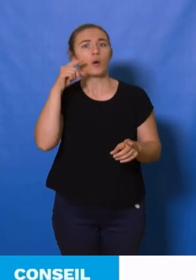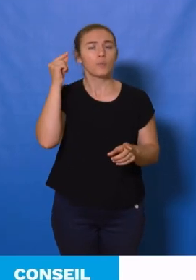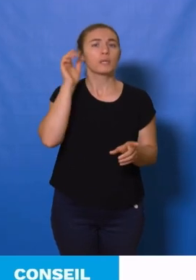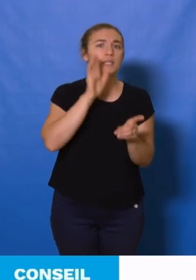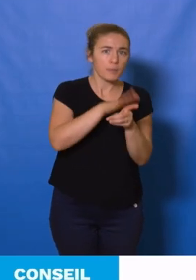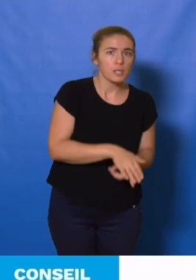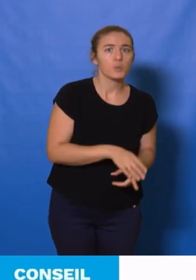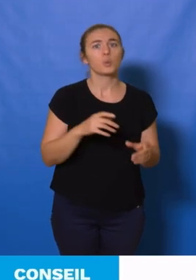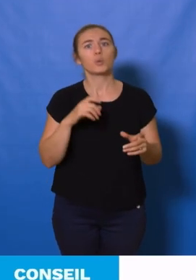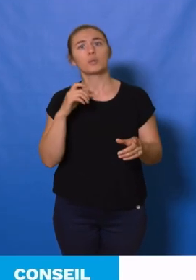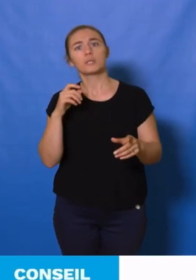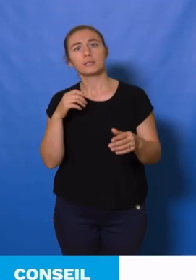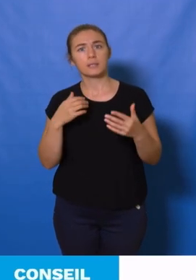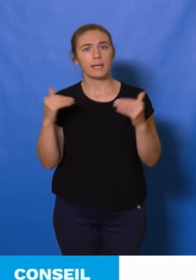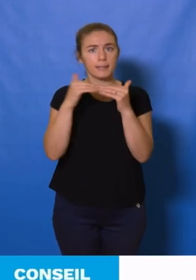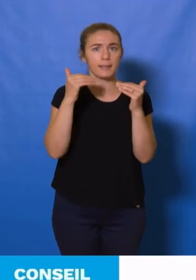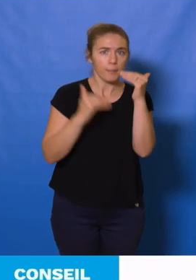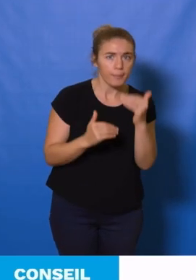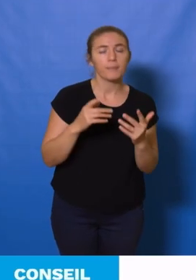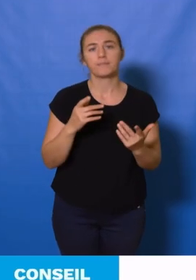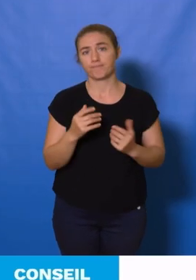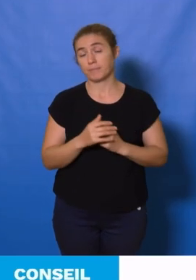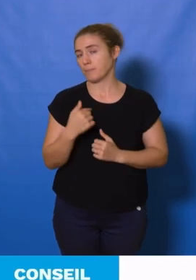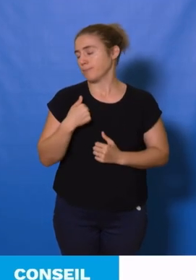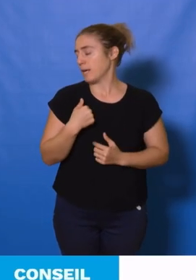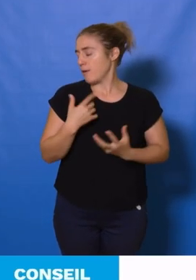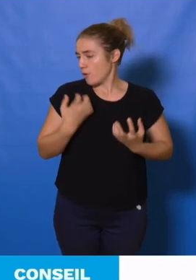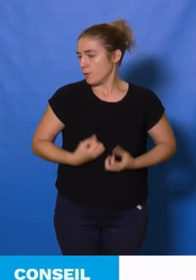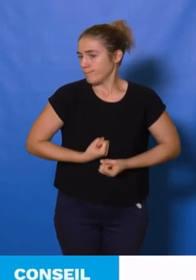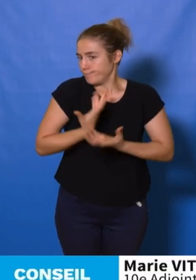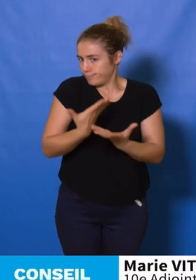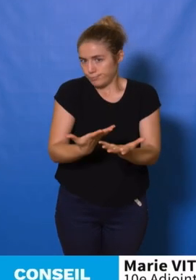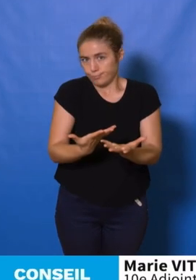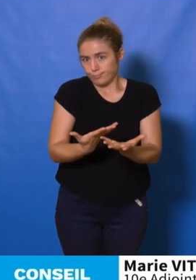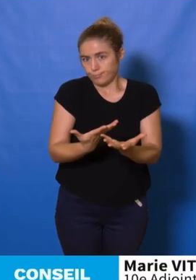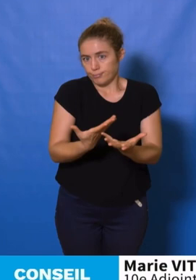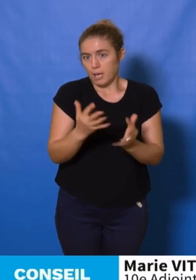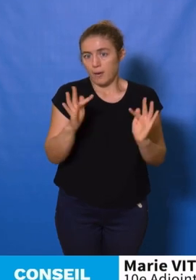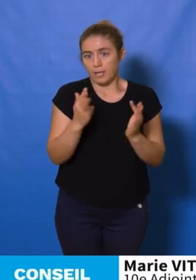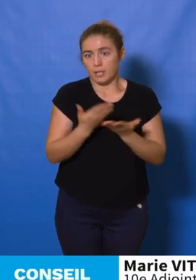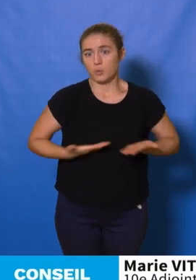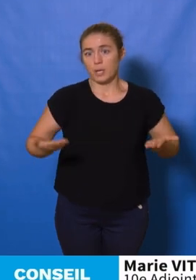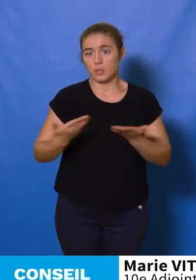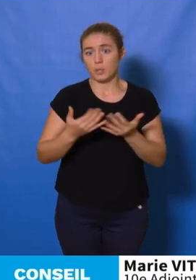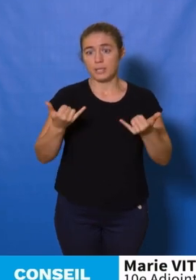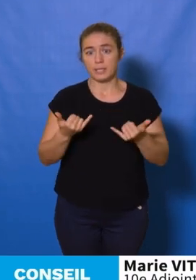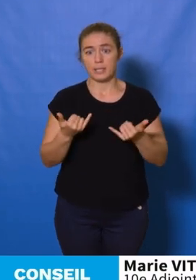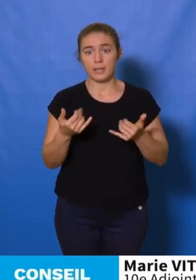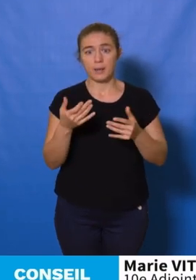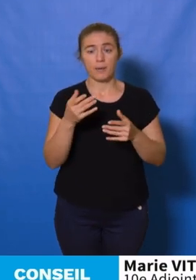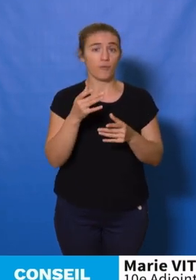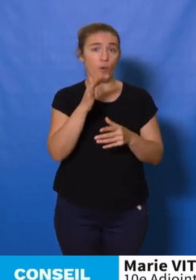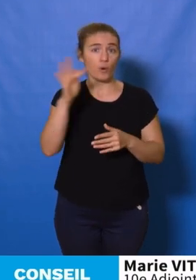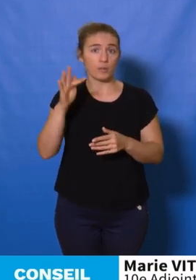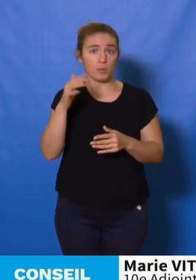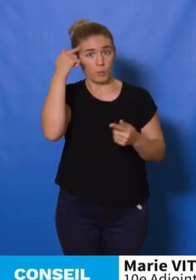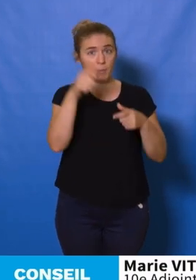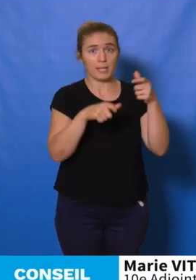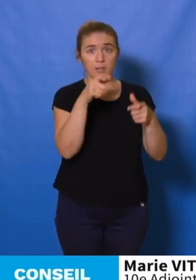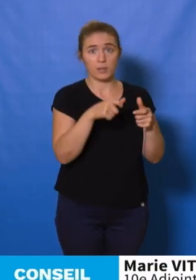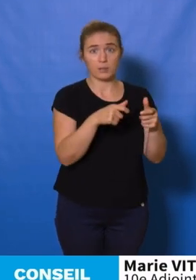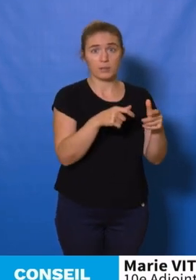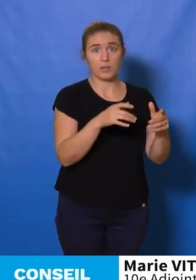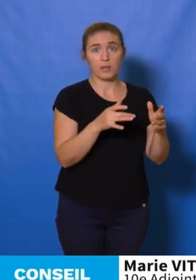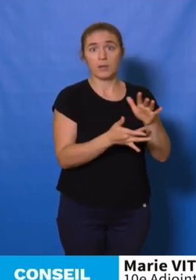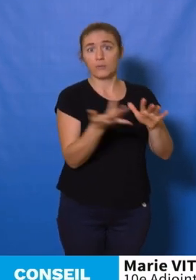Et il m'est difficile de me résoudre à ne rien dire sur un mot du traitement indigne qui est réservé dans notre pays aux exilés. Et c'est